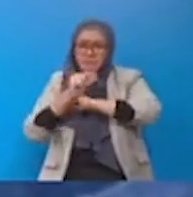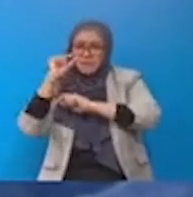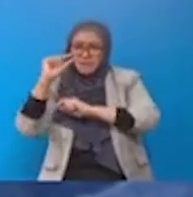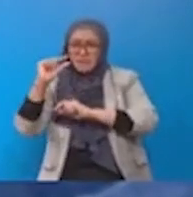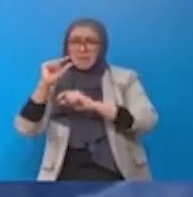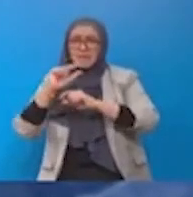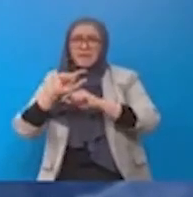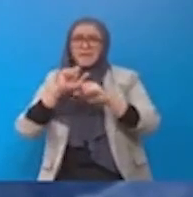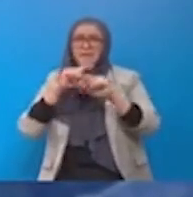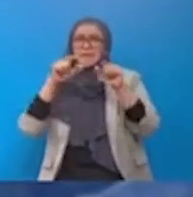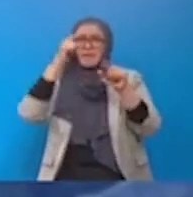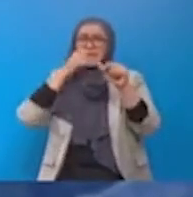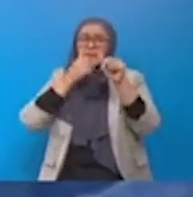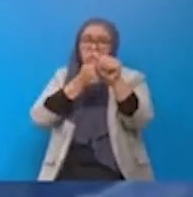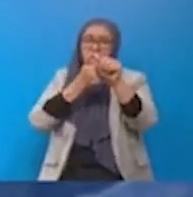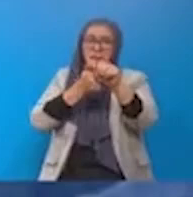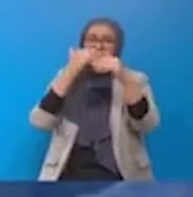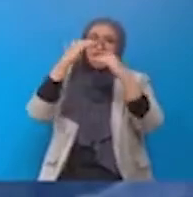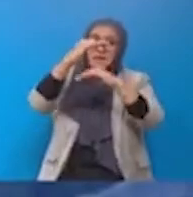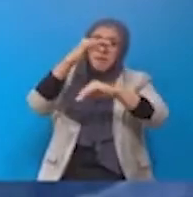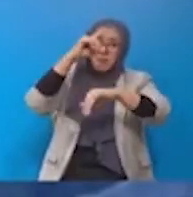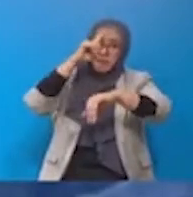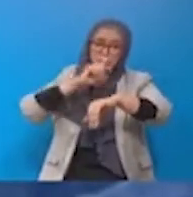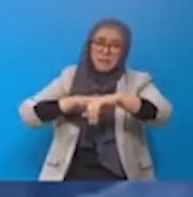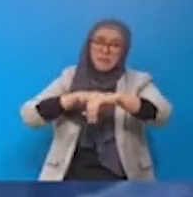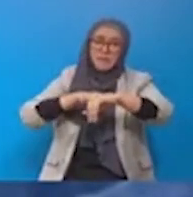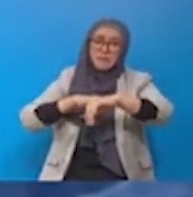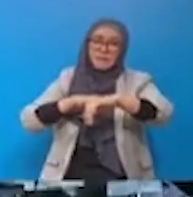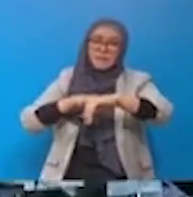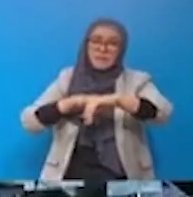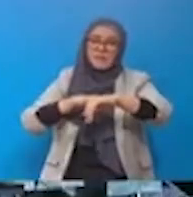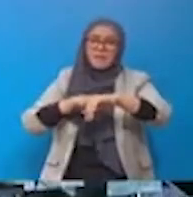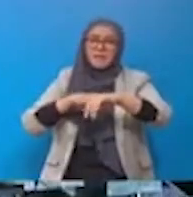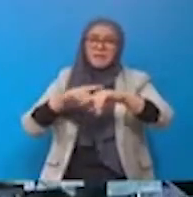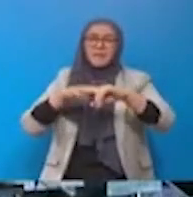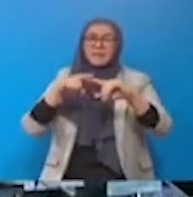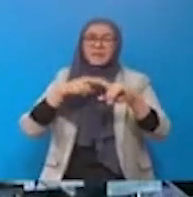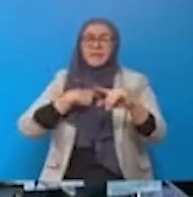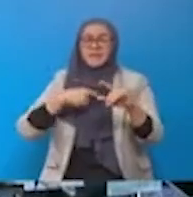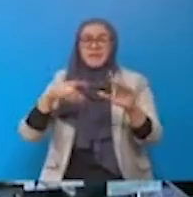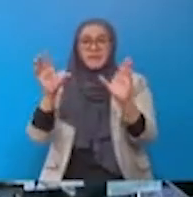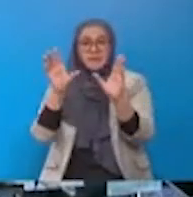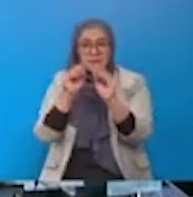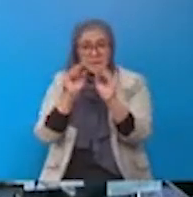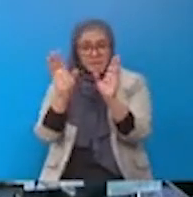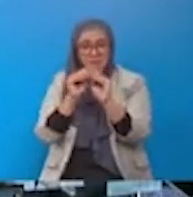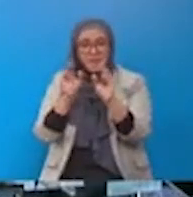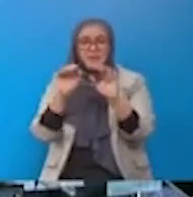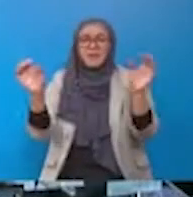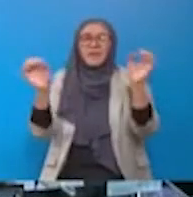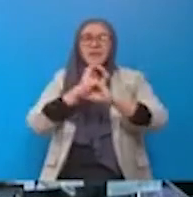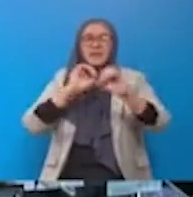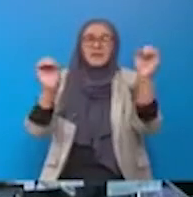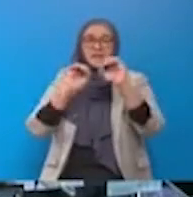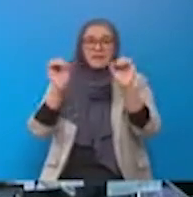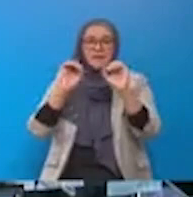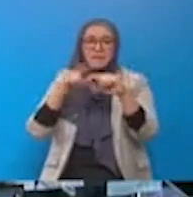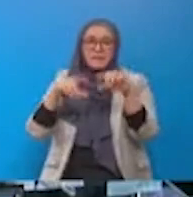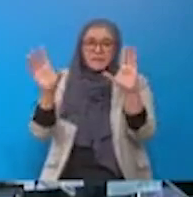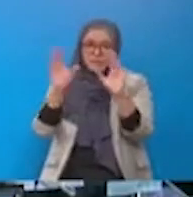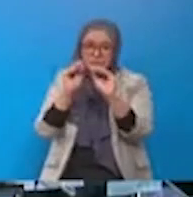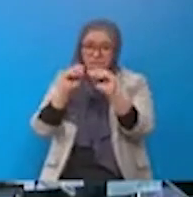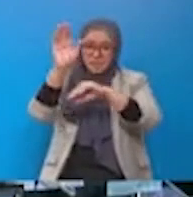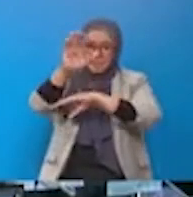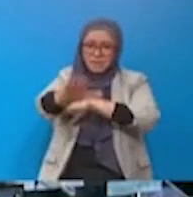dengan tempoh masa apa nih persidangan tidak ada persidangan yang di sebelah